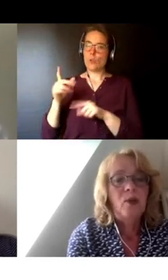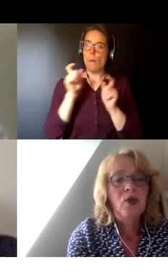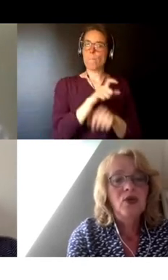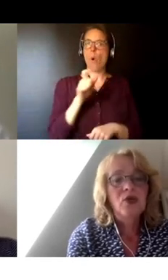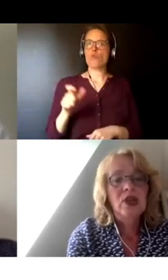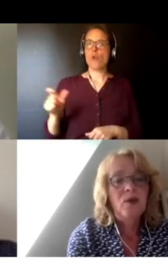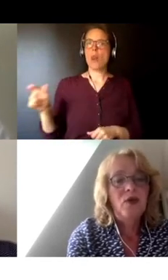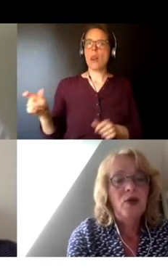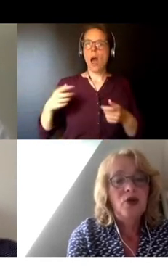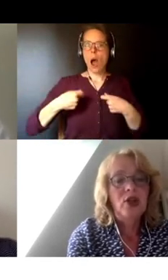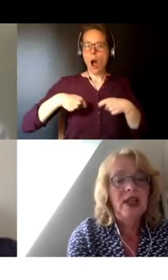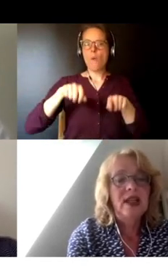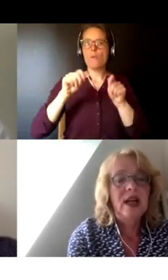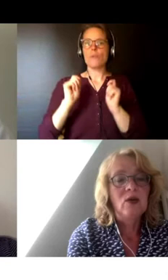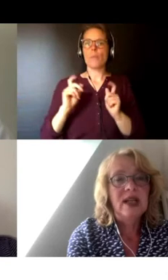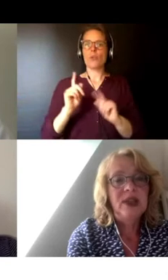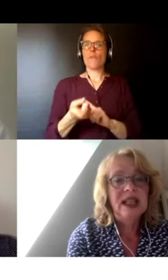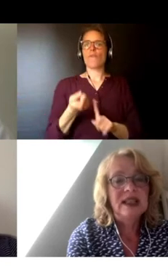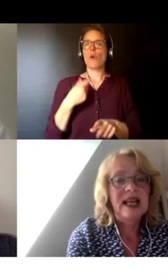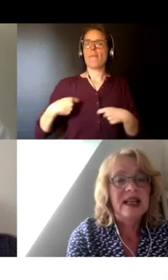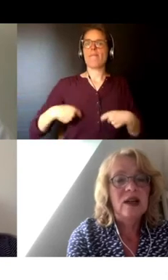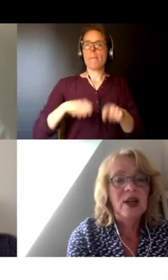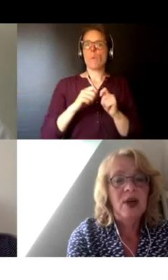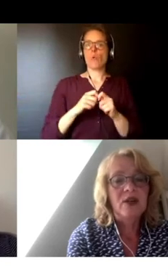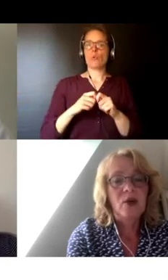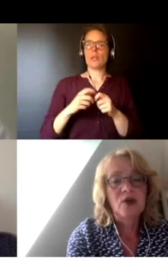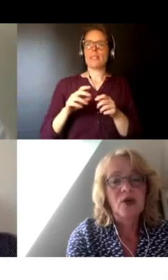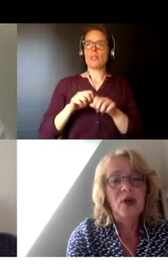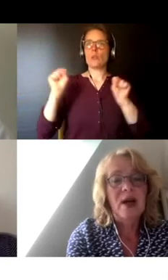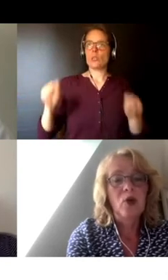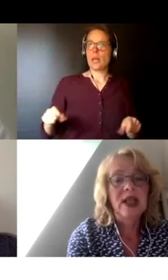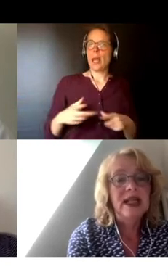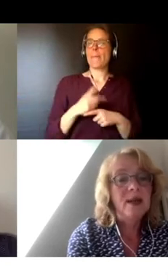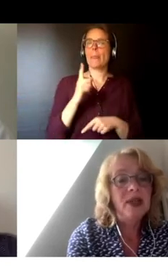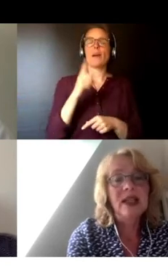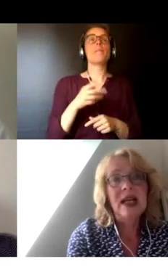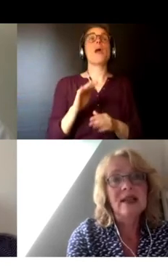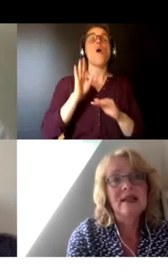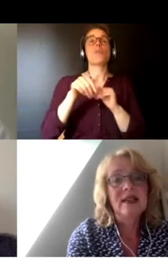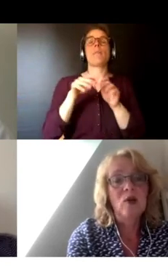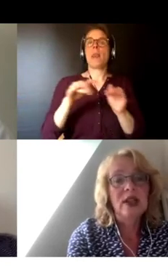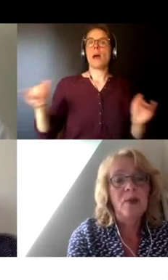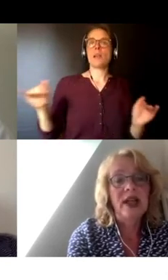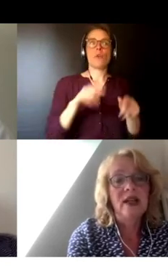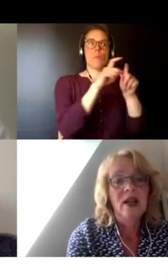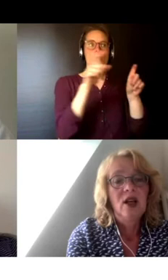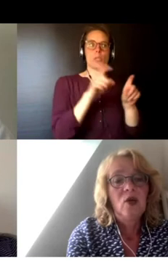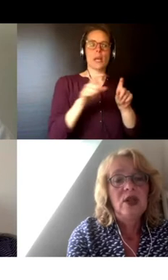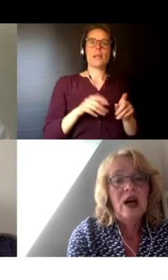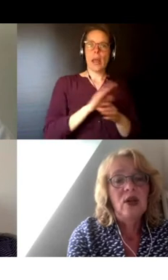aufgebautes Verbundsystem von bestehenden Cloud-Anbietern sein. Auf der Plattform sollen vor allem Unternehmen ihre Daten sicher